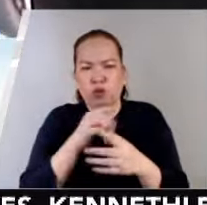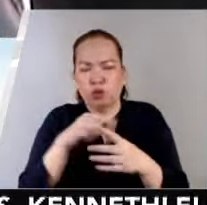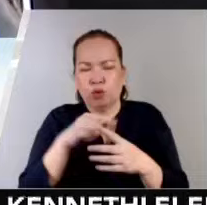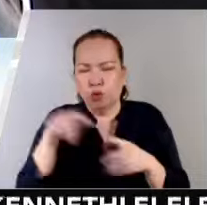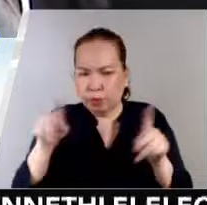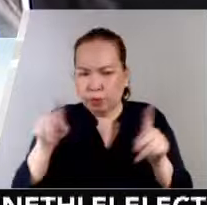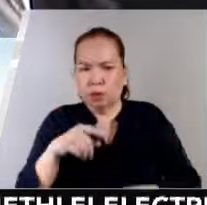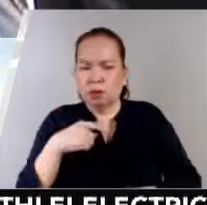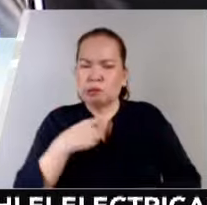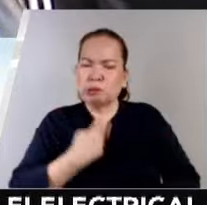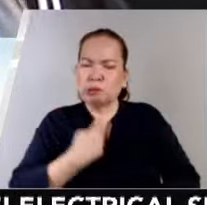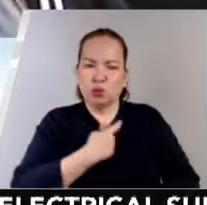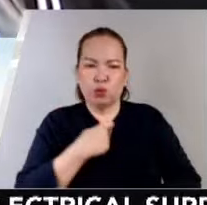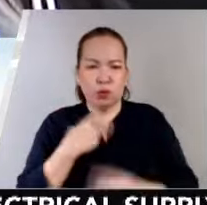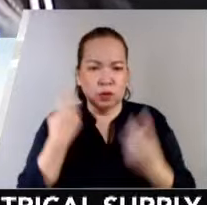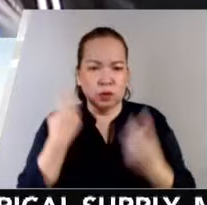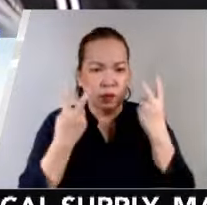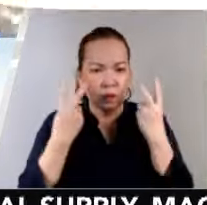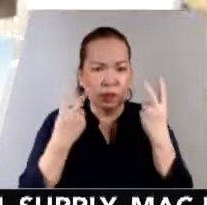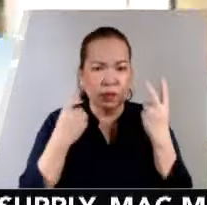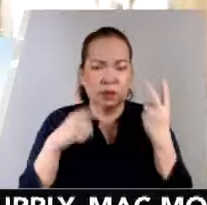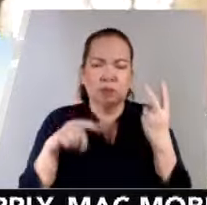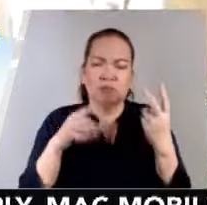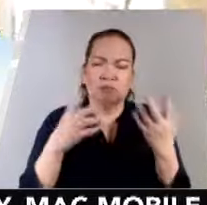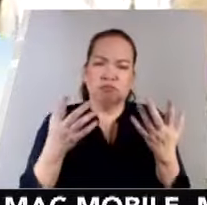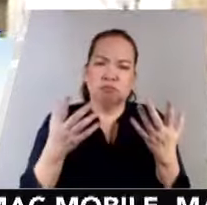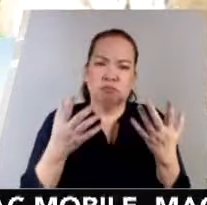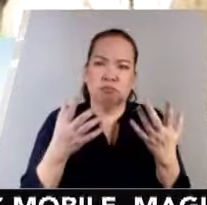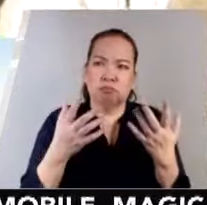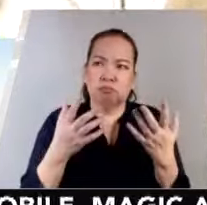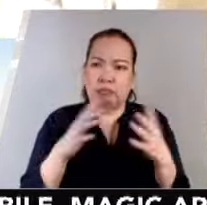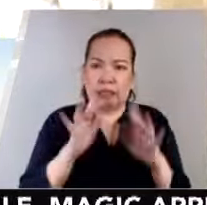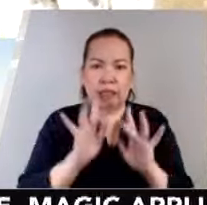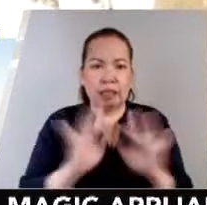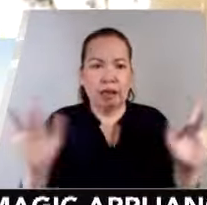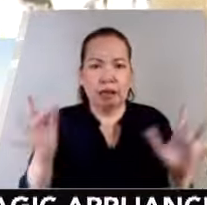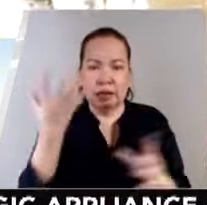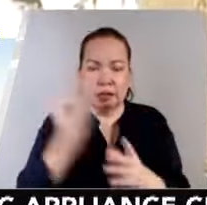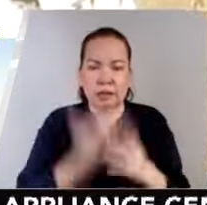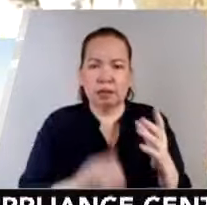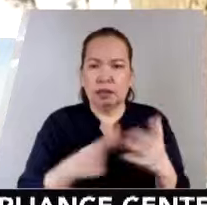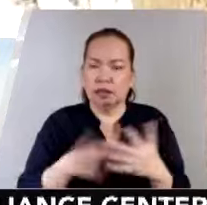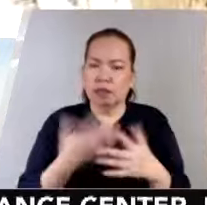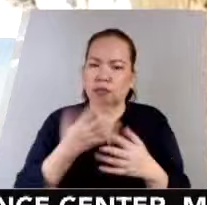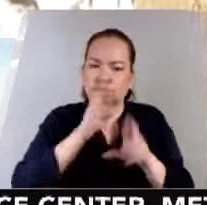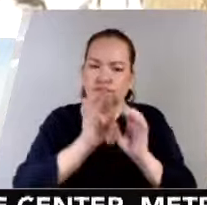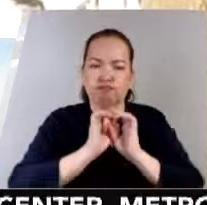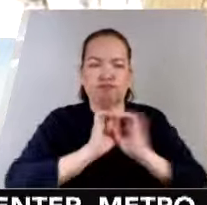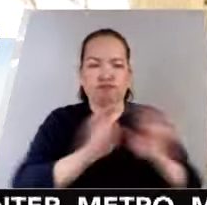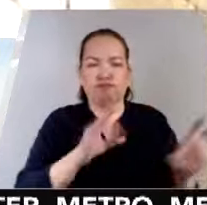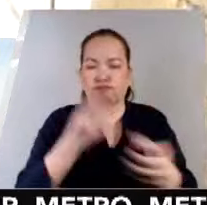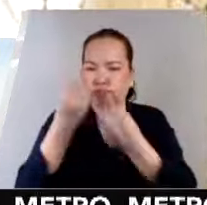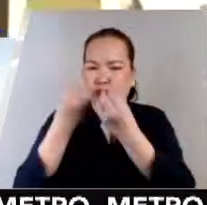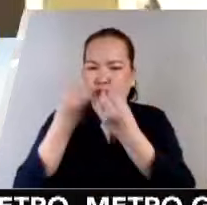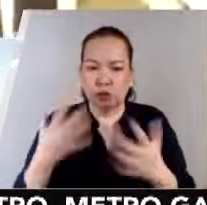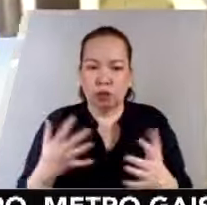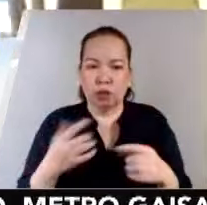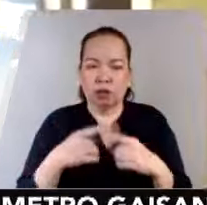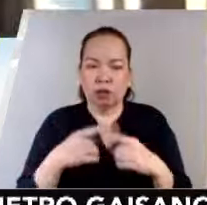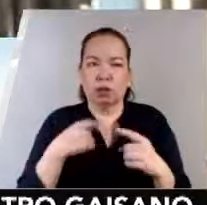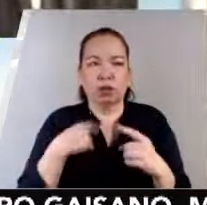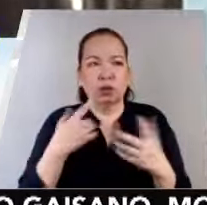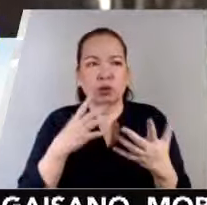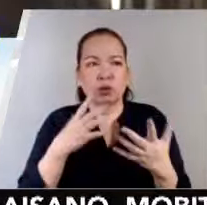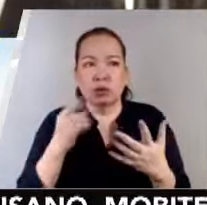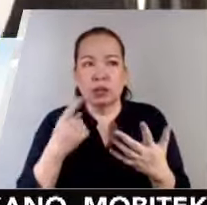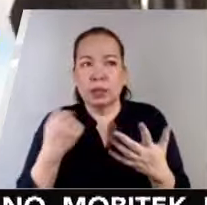na. Nilabas tangan nila, walang abiso. Ngayong nagsasagawa na ng inventory sa mga labi na basta-bastang hinukay, pinayuhan